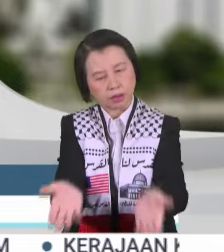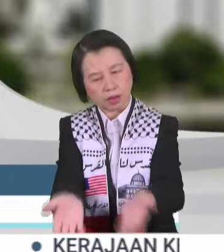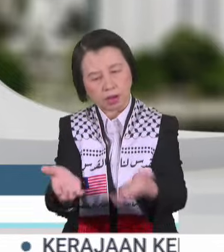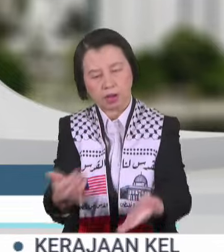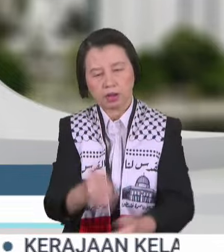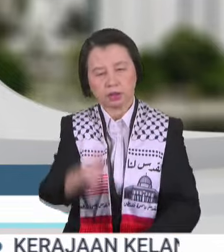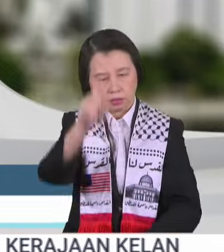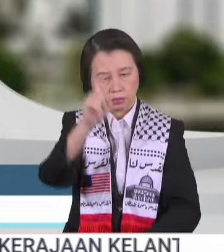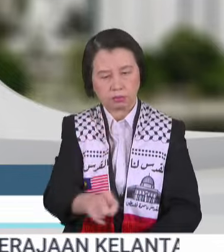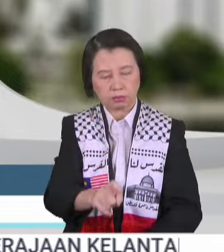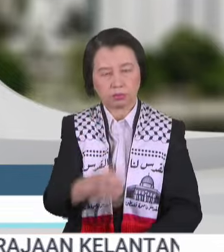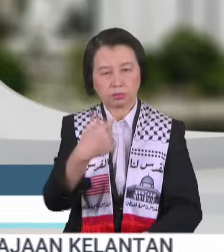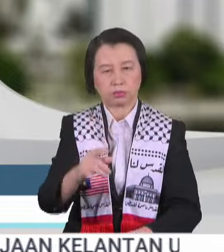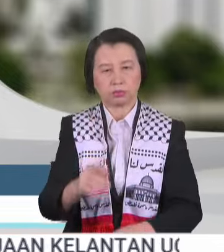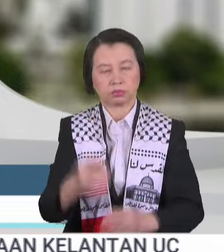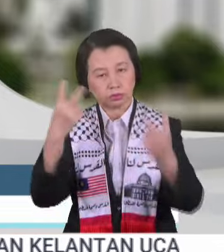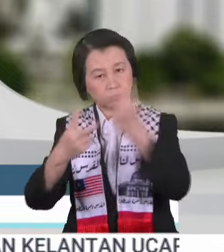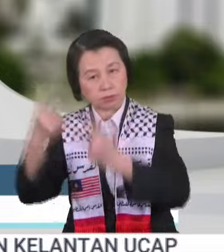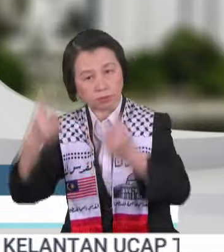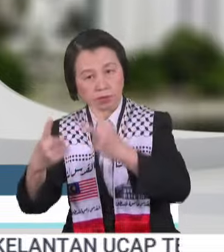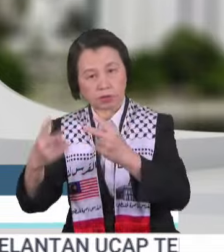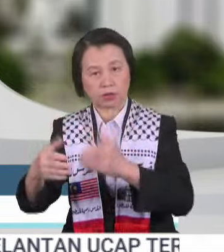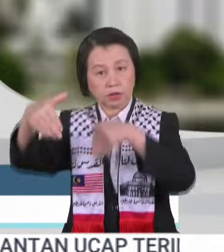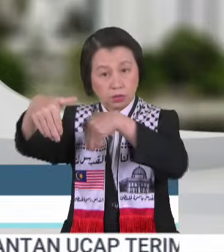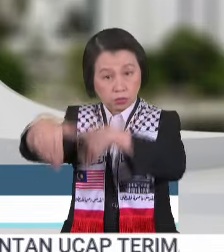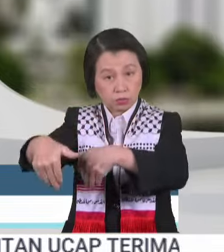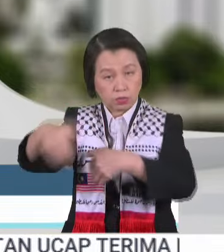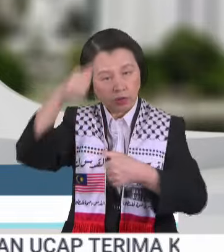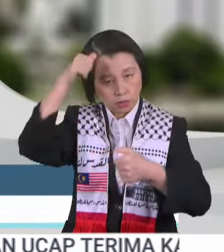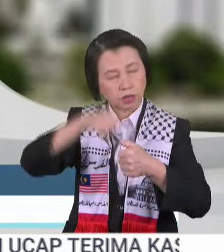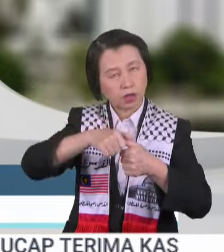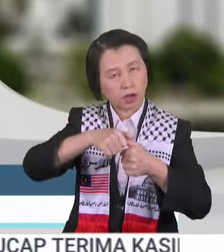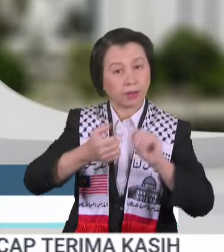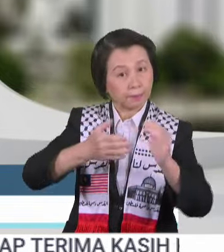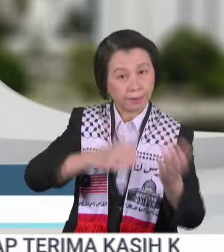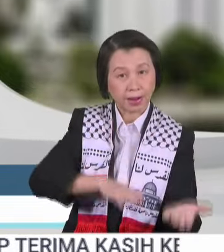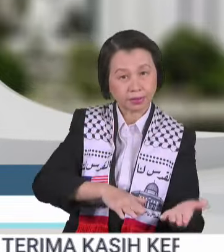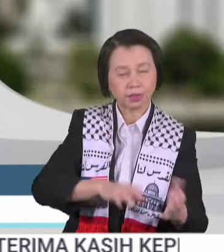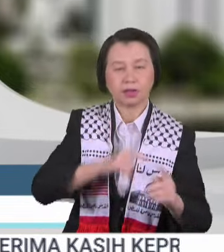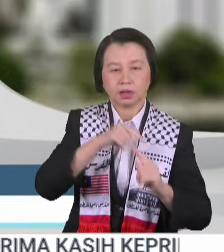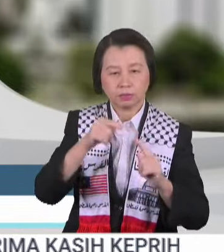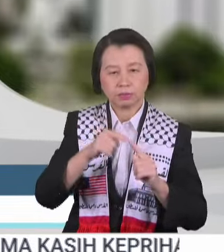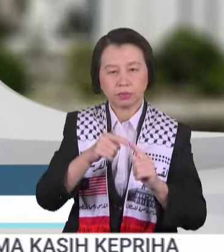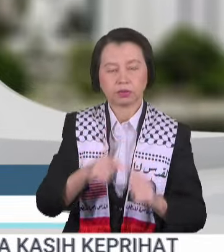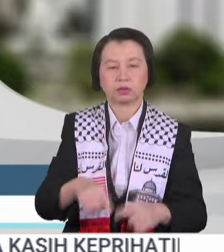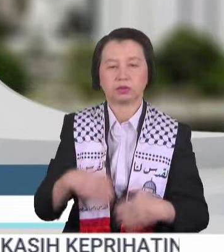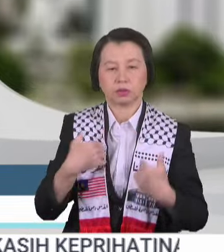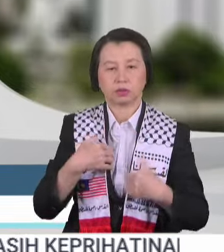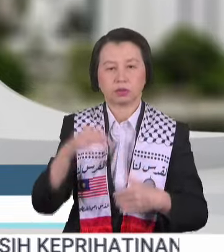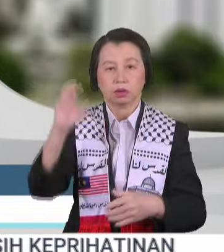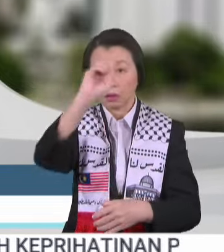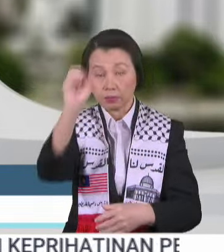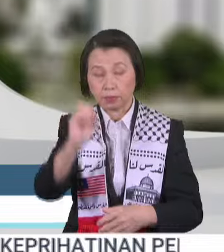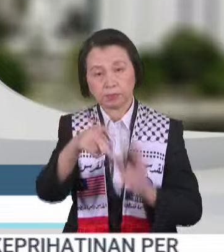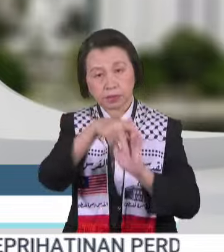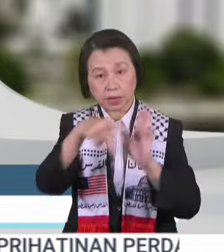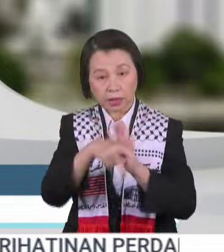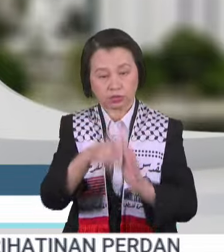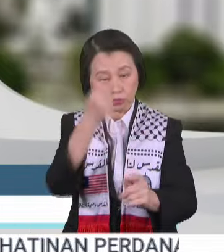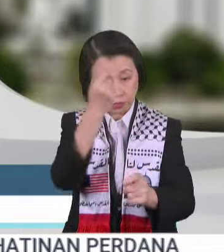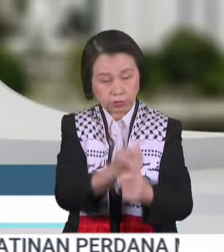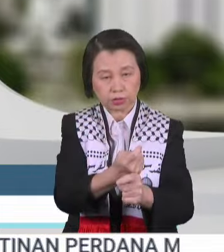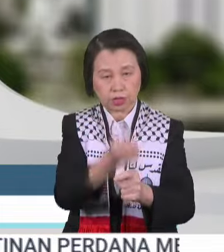dan diharuskan menziarahi kubur kerana ia mengingatkan kepada kematian. Namun perlu mematuhi peraturan yang ditetapkan Islam